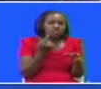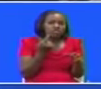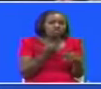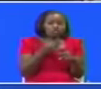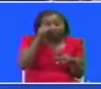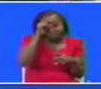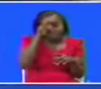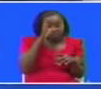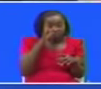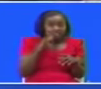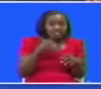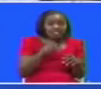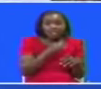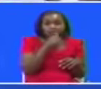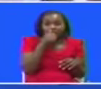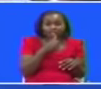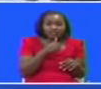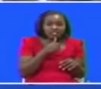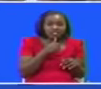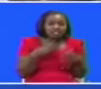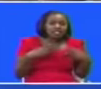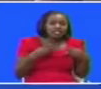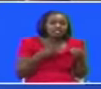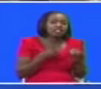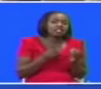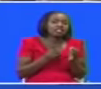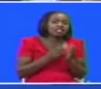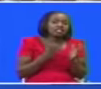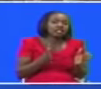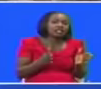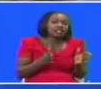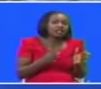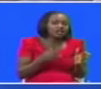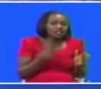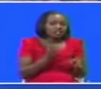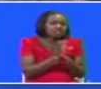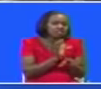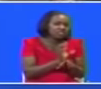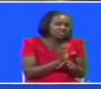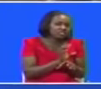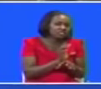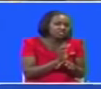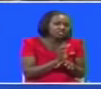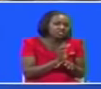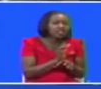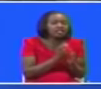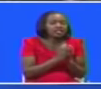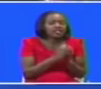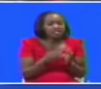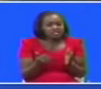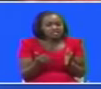na wananchi peke yake, kuna private practice, kuna wale wanahudumiwa na makanisa na msikiti na kadhalika na